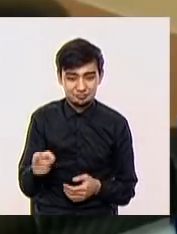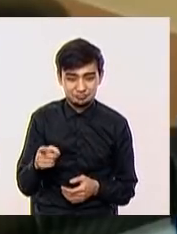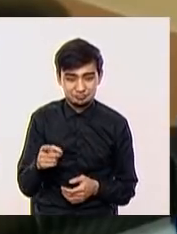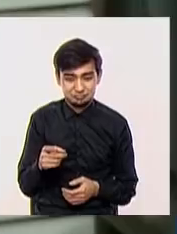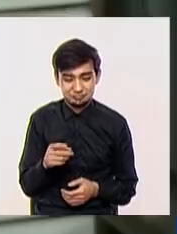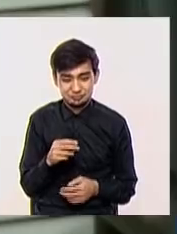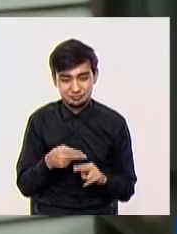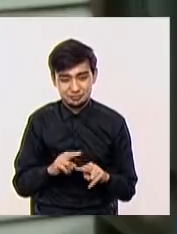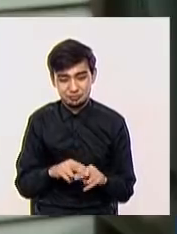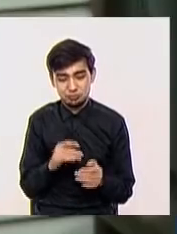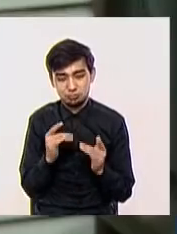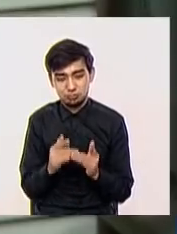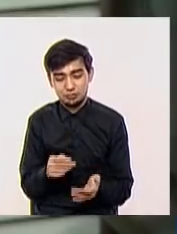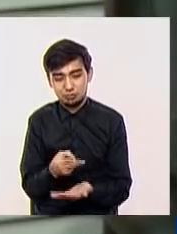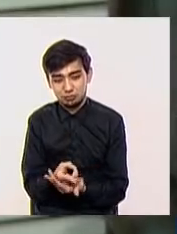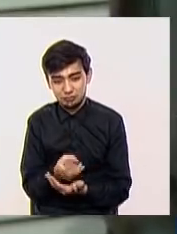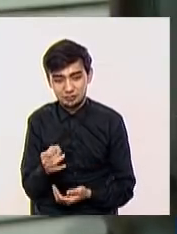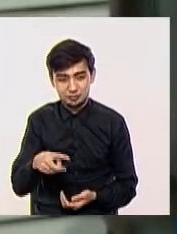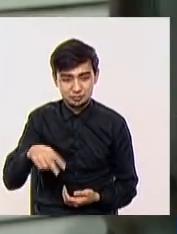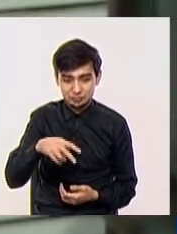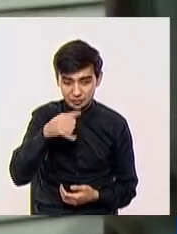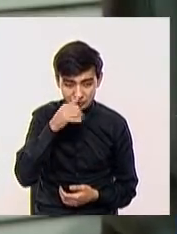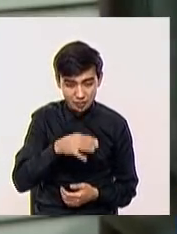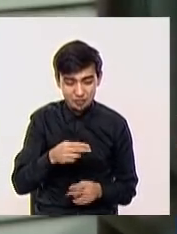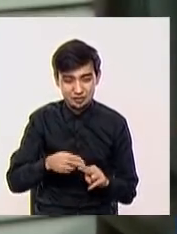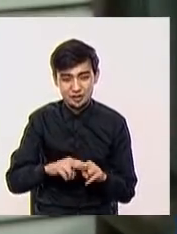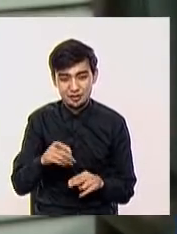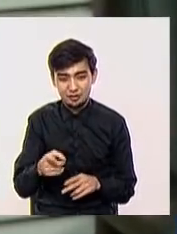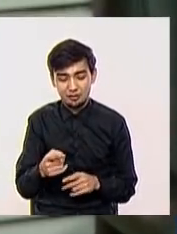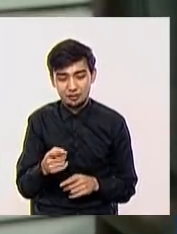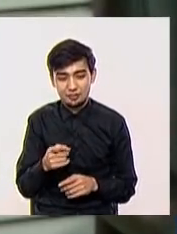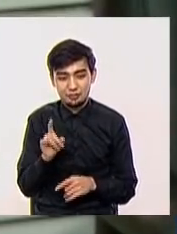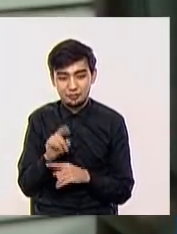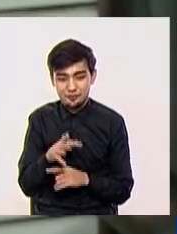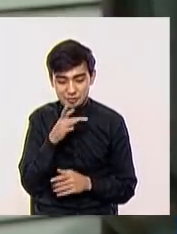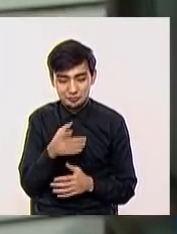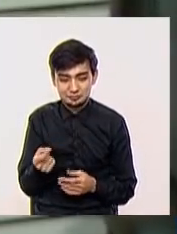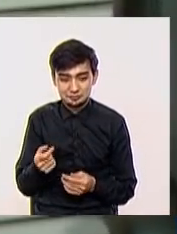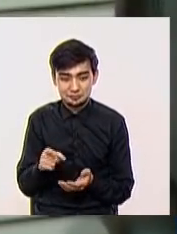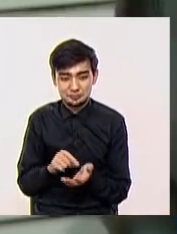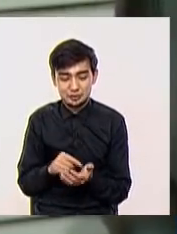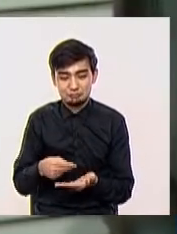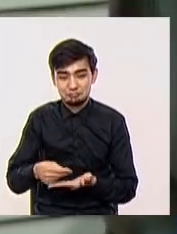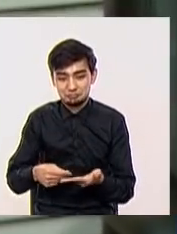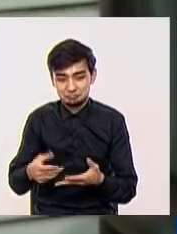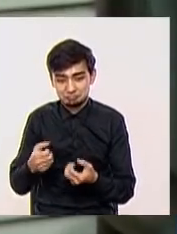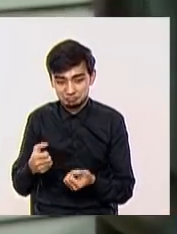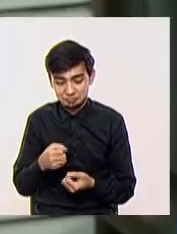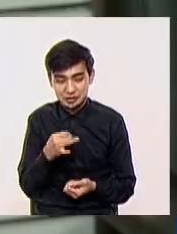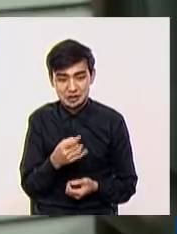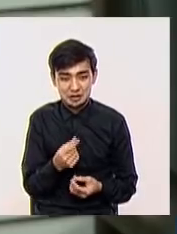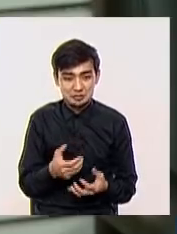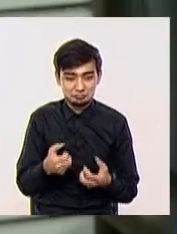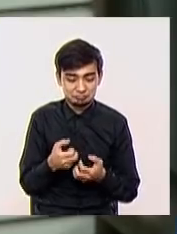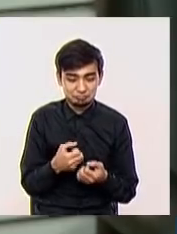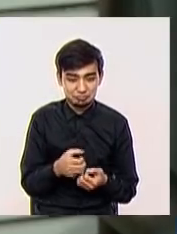которые в постели лежат, не могут ходить. В этом плане они вот обманным путем у них собирали росписи о получении данных денежных средств, а